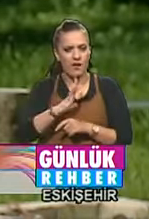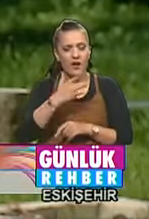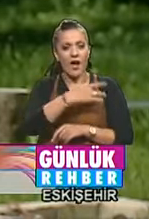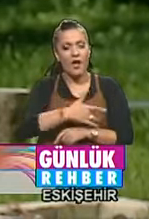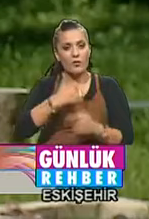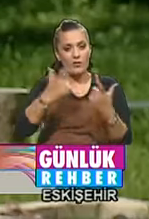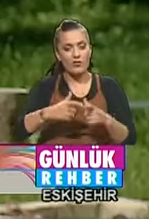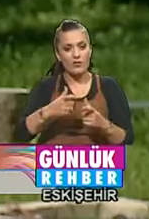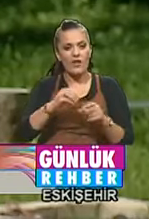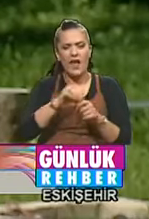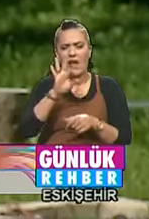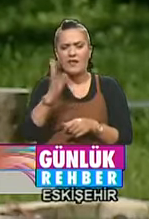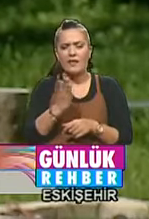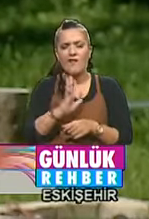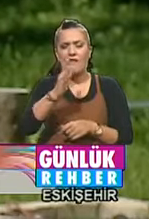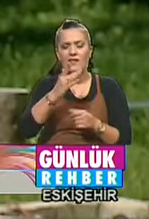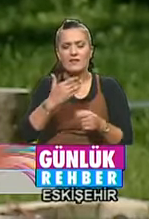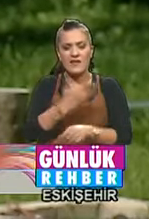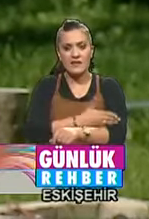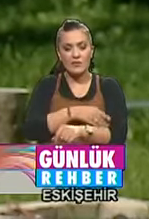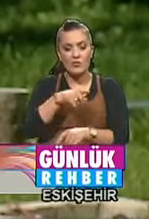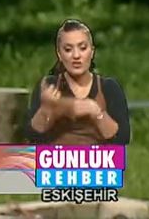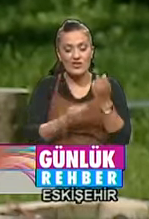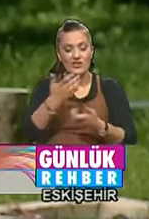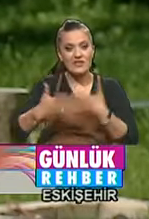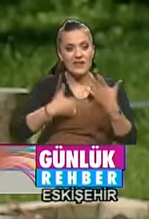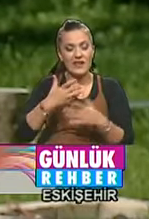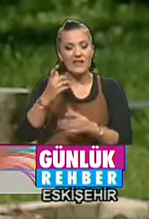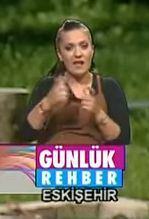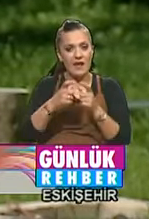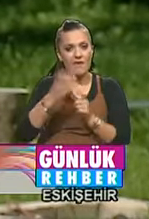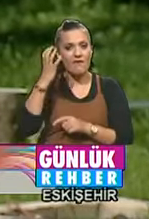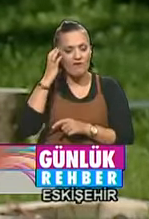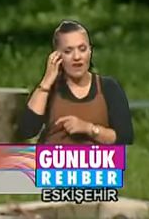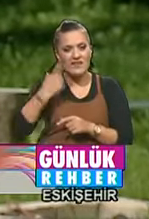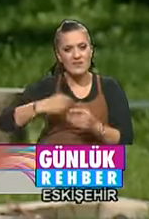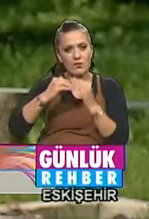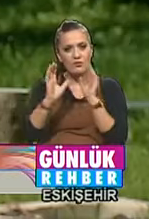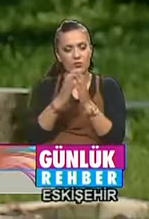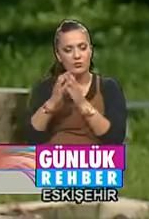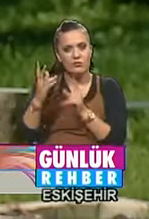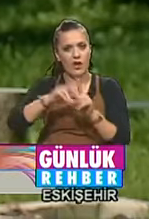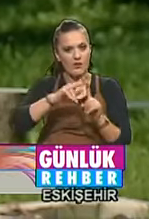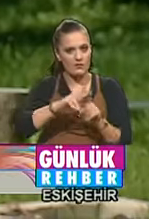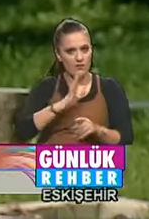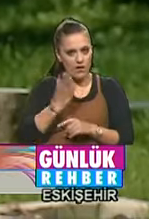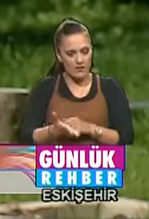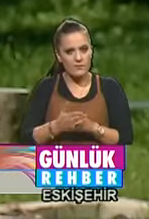Anadolu'nun 50'den fazla ilinden bu işlerle ilgilenen dernekler, vakıflar, sivil toplum kuruluşlarından katılımcılarımız